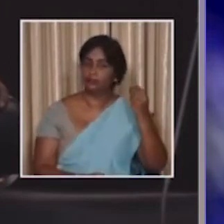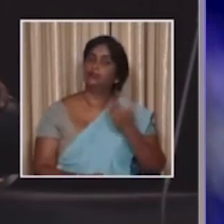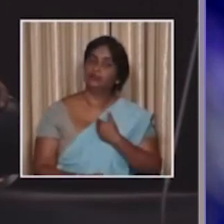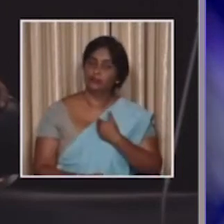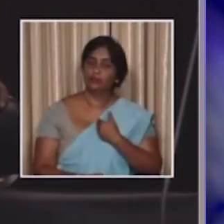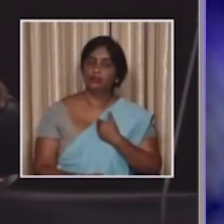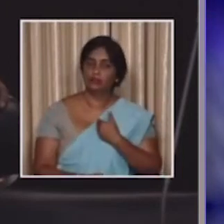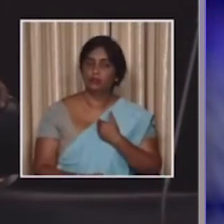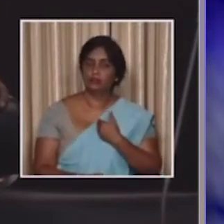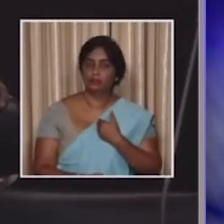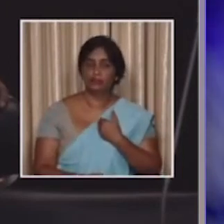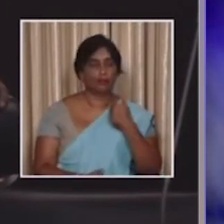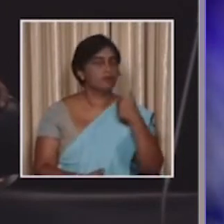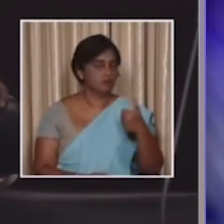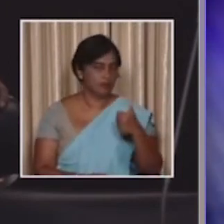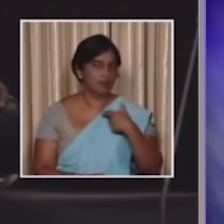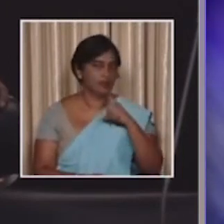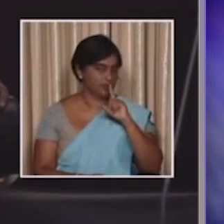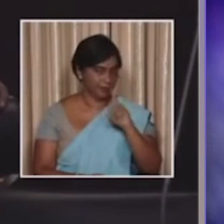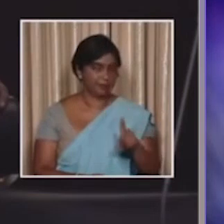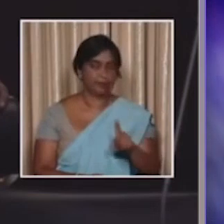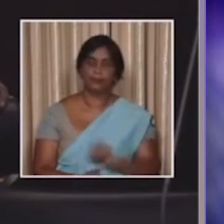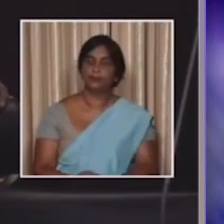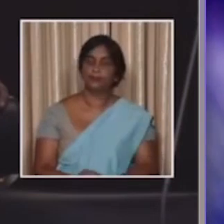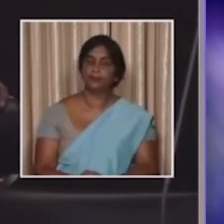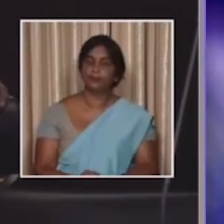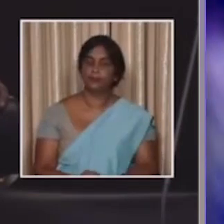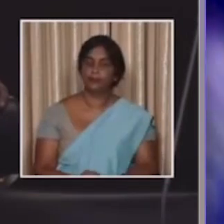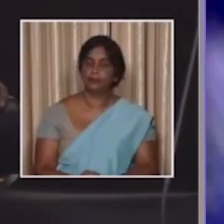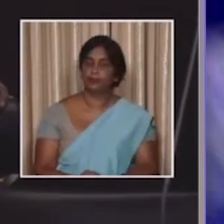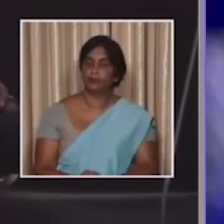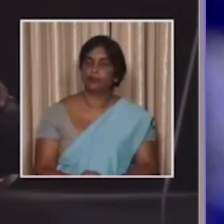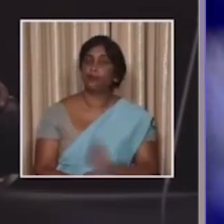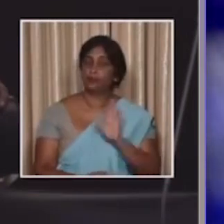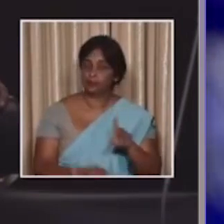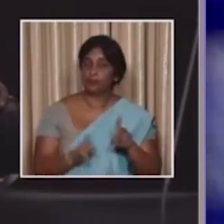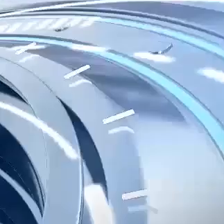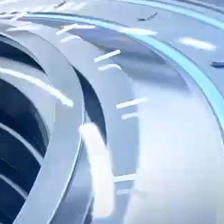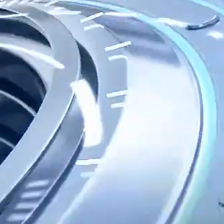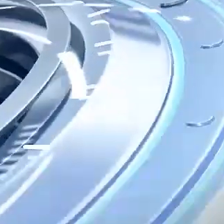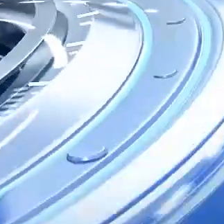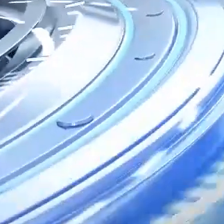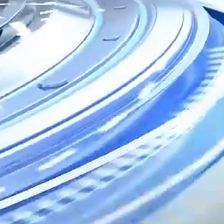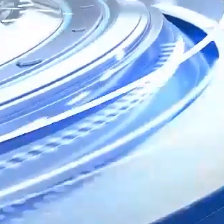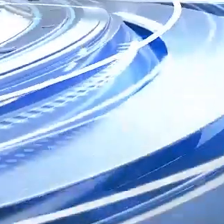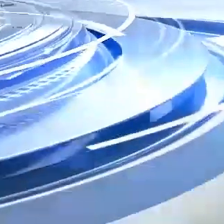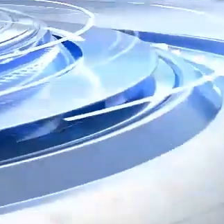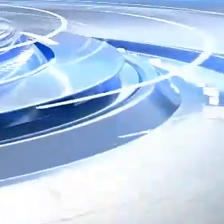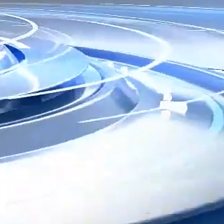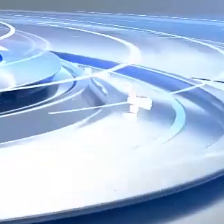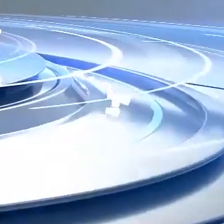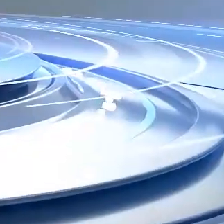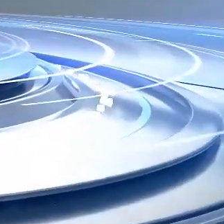சகோதரர்கள் நாட்டின் ஒவ்வொரு பிரஜைக்கும் நஷ்ட ஈடு செலுத்த வேண்டும் என உயர்நீதிமன்றம் உத்தரவிட்டிருக்க வேண்டும் என்று தெரிவித்தார்.